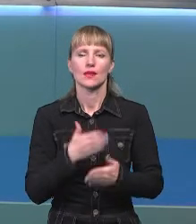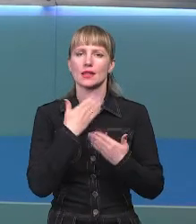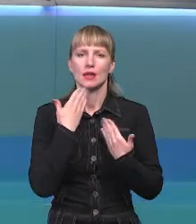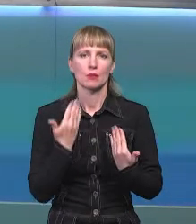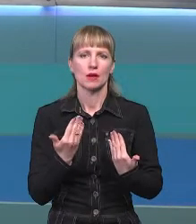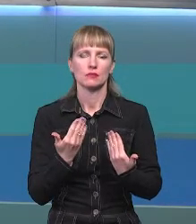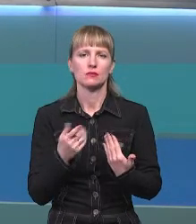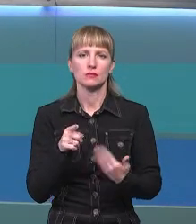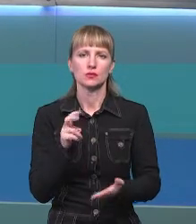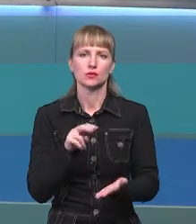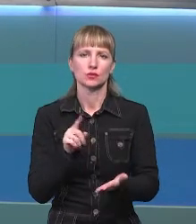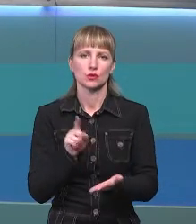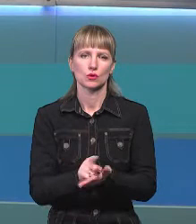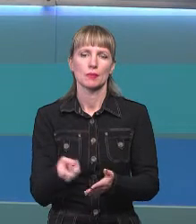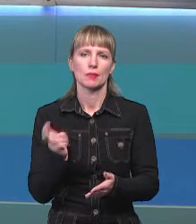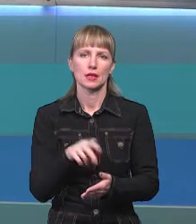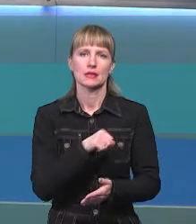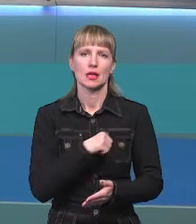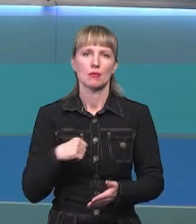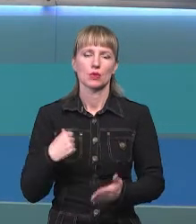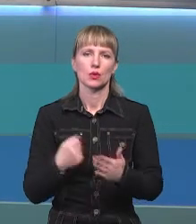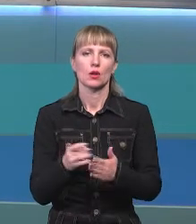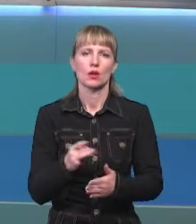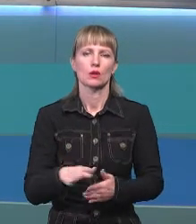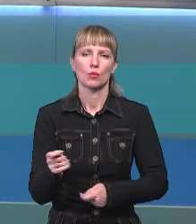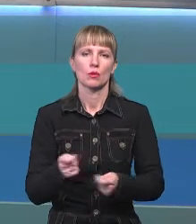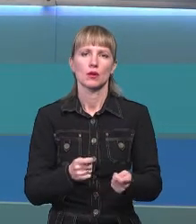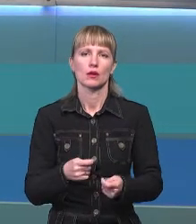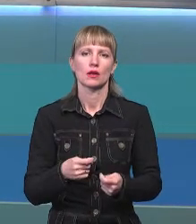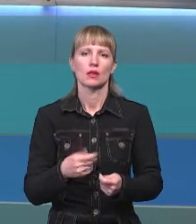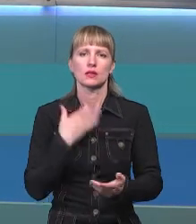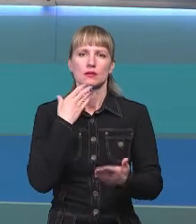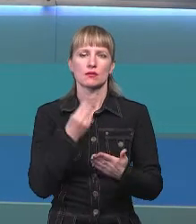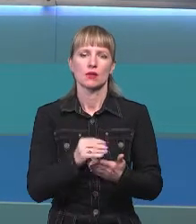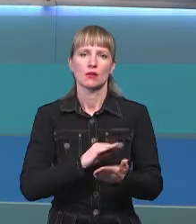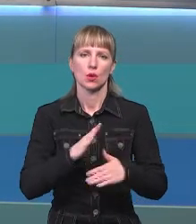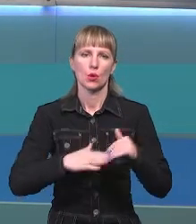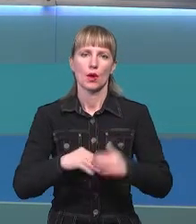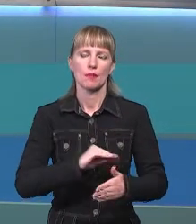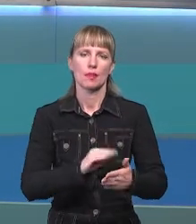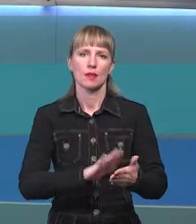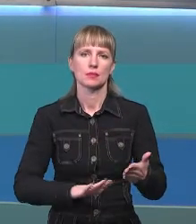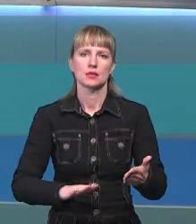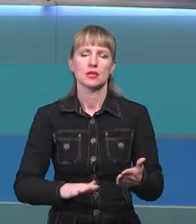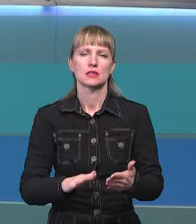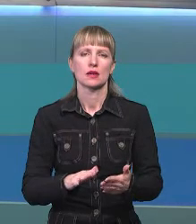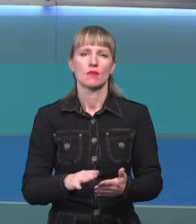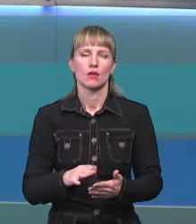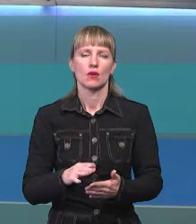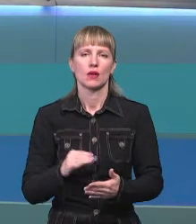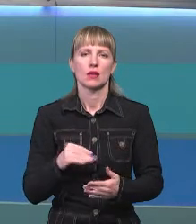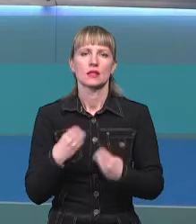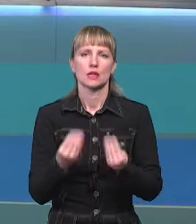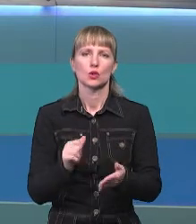немає. Ви маєте прийти самостійно до Запорізького регіонального управління, написати власноруч, заповнити анкету, заповнити заяву,